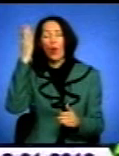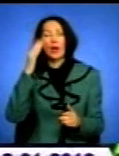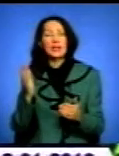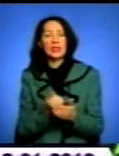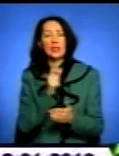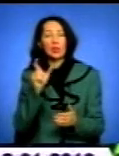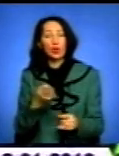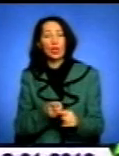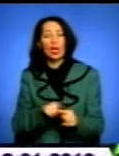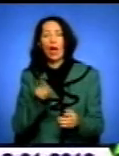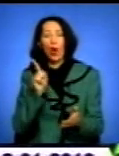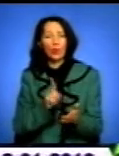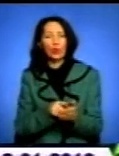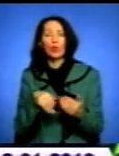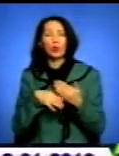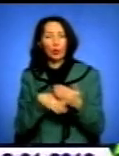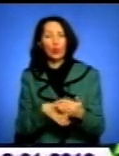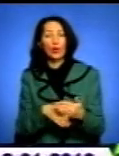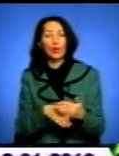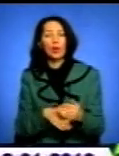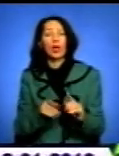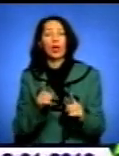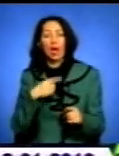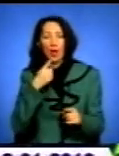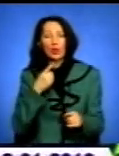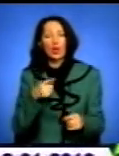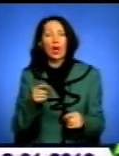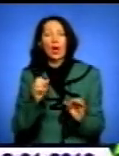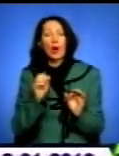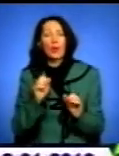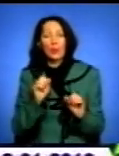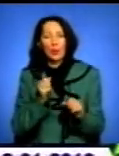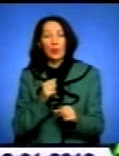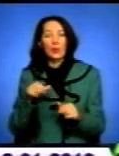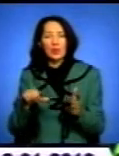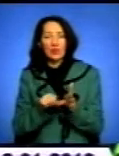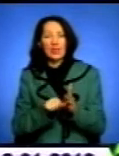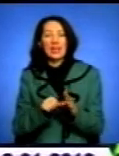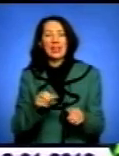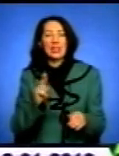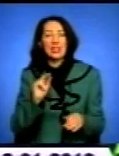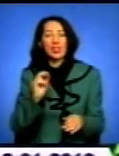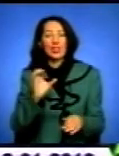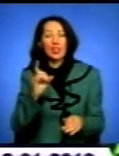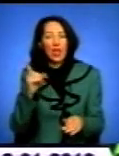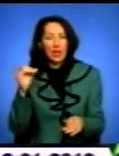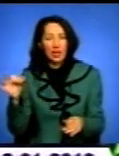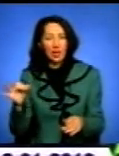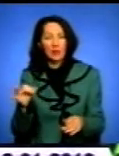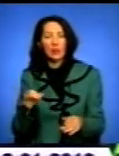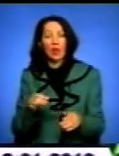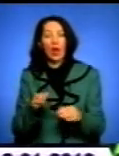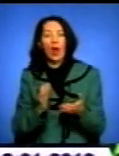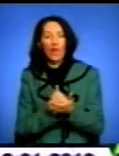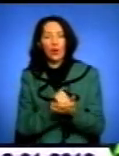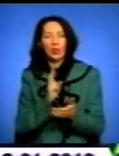знайдеться людина, яка обов'язково допоможе, стверджують представники чеського благодійного фонду «Карітас». Переконалася у цьому і наша